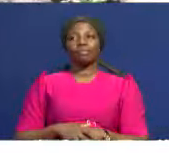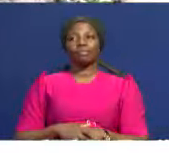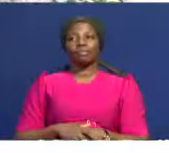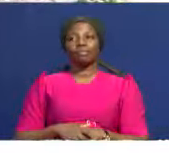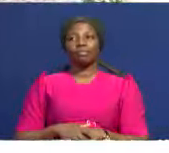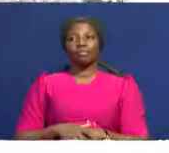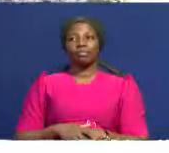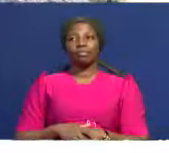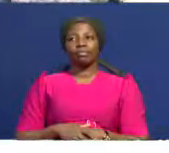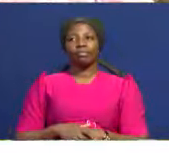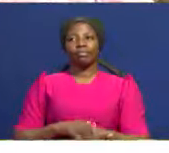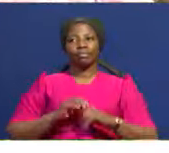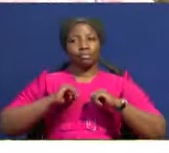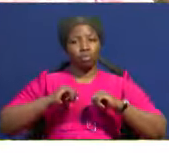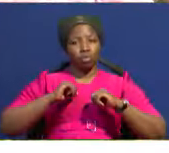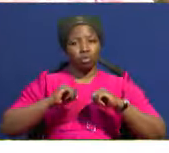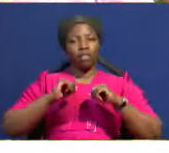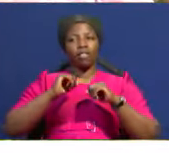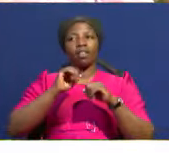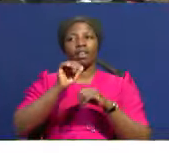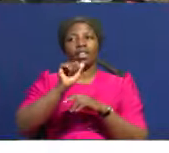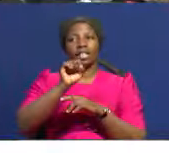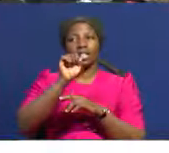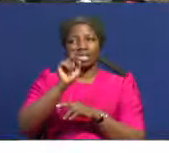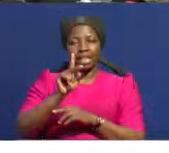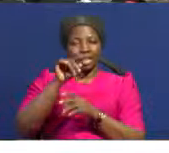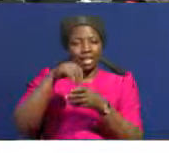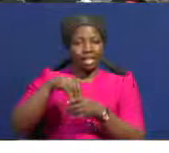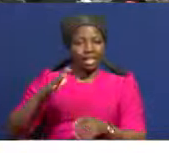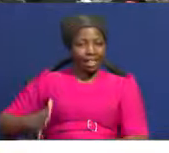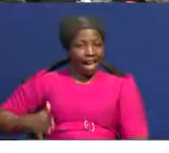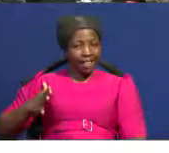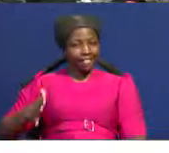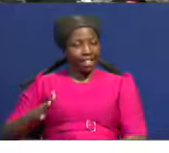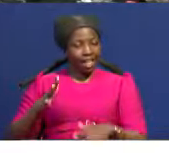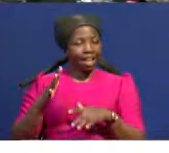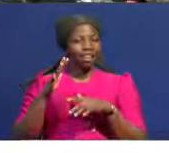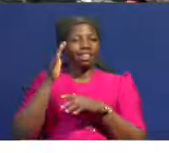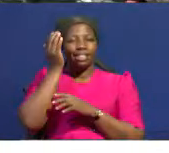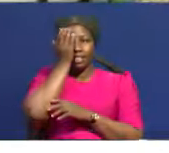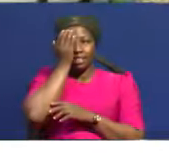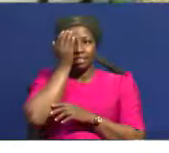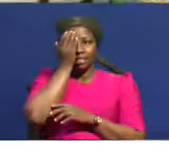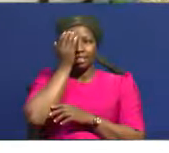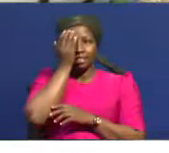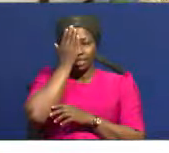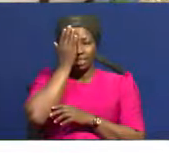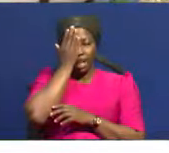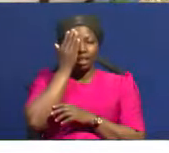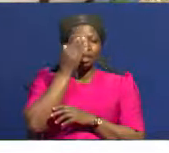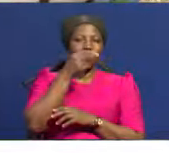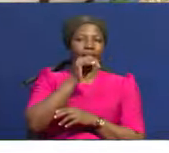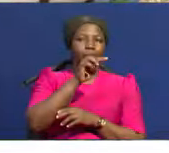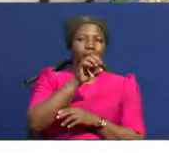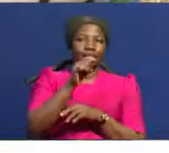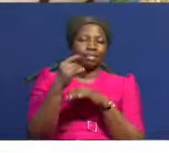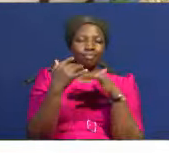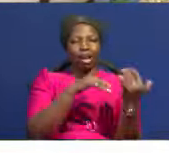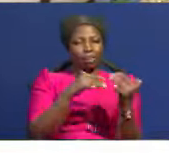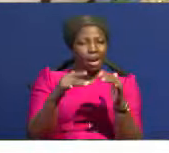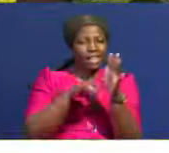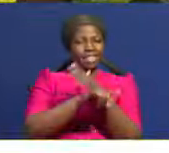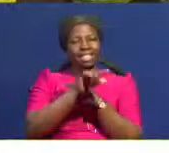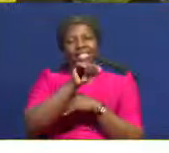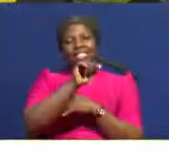Kulingana na mwenyekiti wa maonyesho ya kilimo Naivasha, Richard McGonnell, mzozo unaoendelea wa Israeli Hamas huko Gaza pia umeongeza mashambulizi dhidi ya shehena